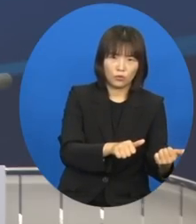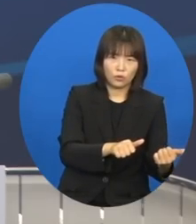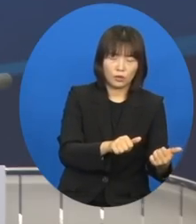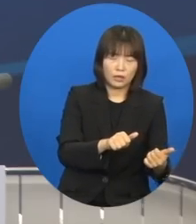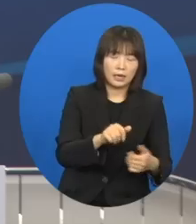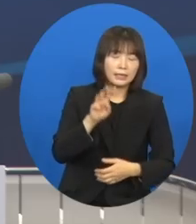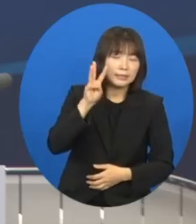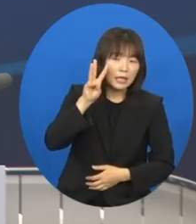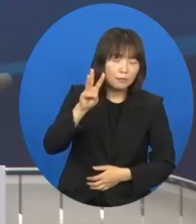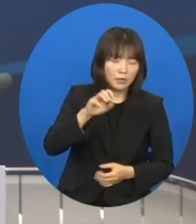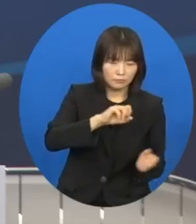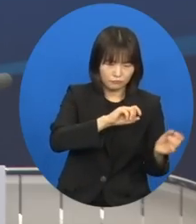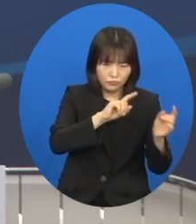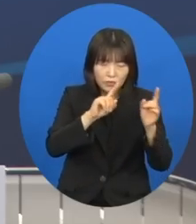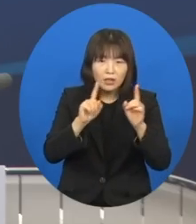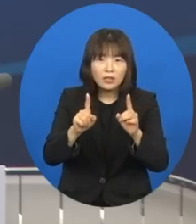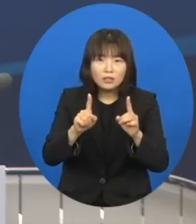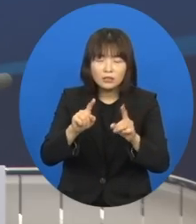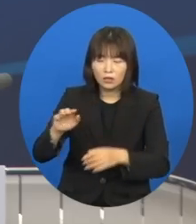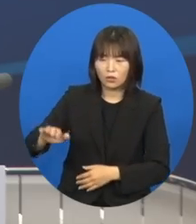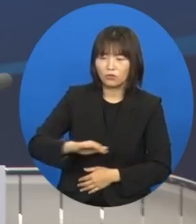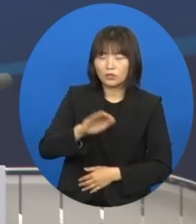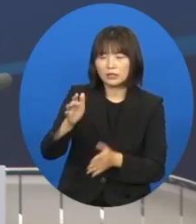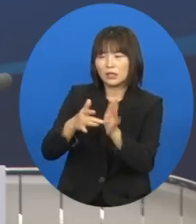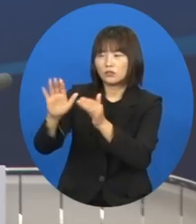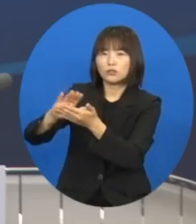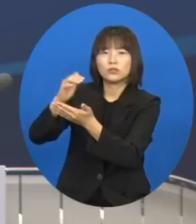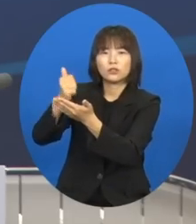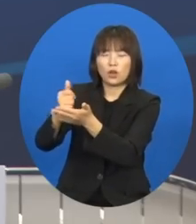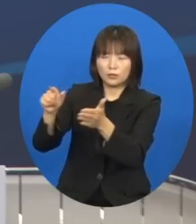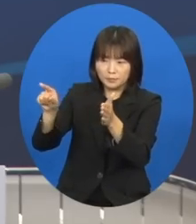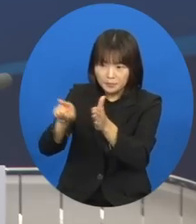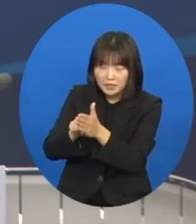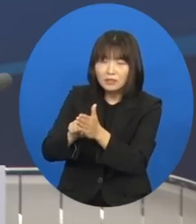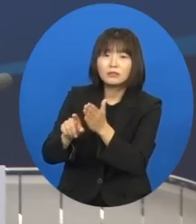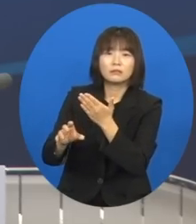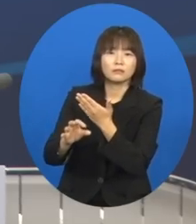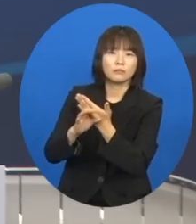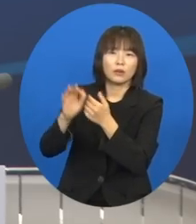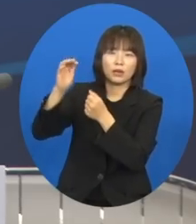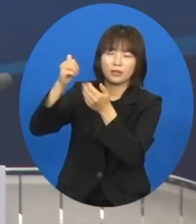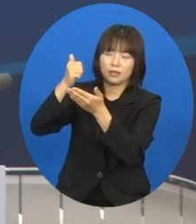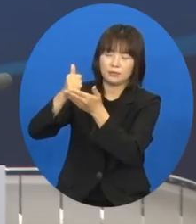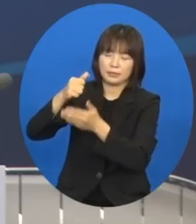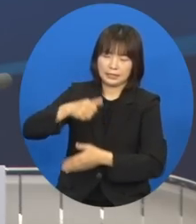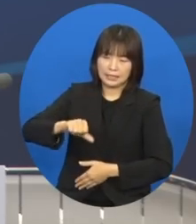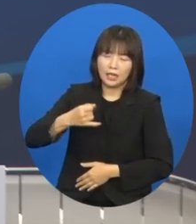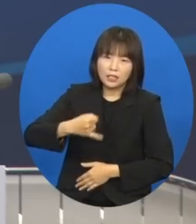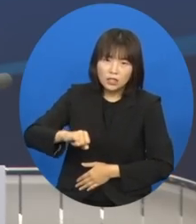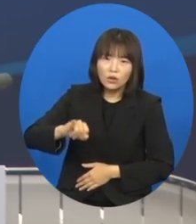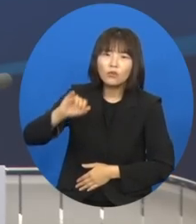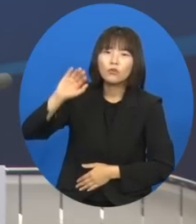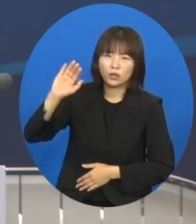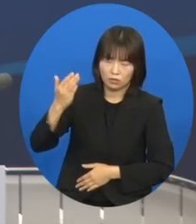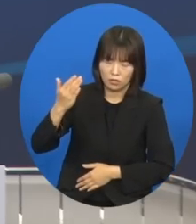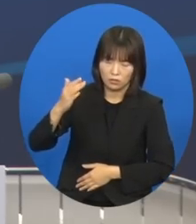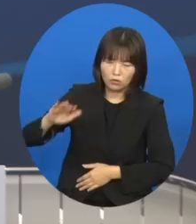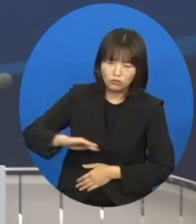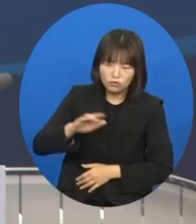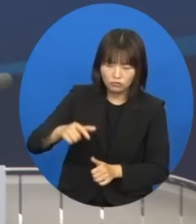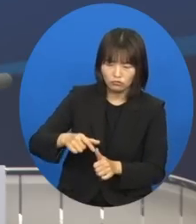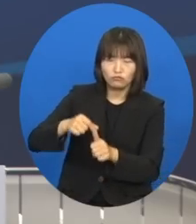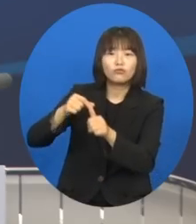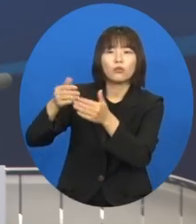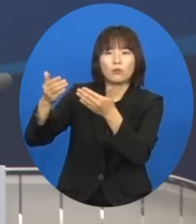만에 부활하셔서 우리가 예수 그리스도를 믿기만 하면 하나님의 자녀가 되어서 우리는